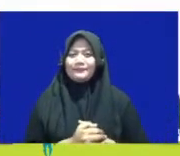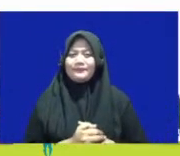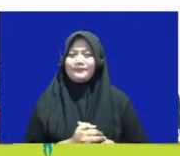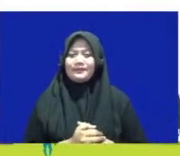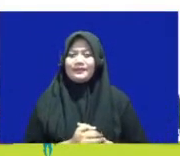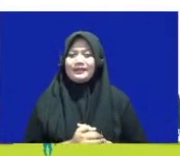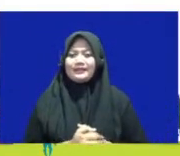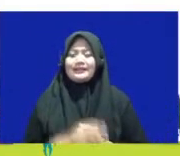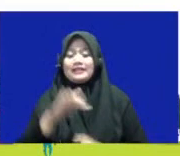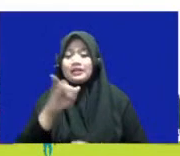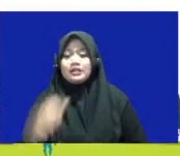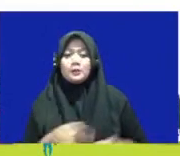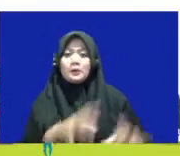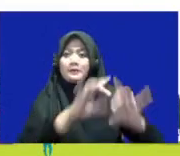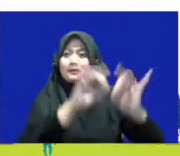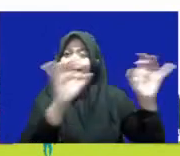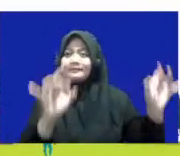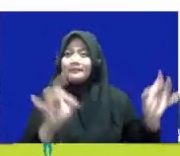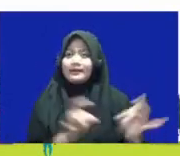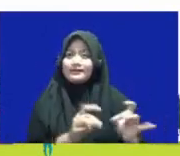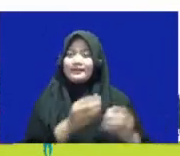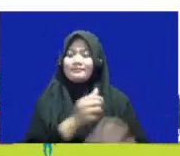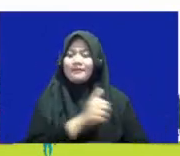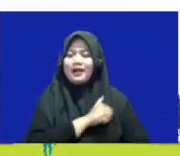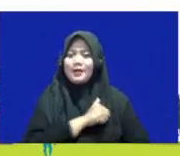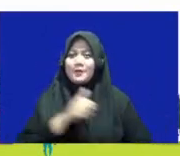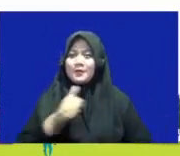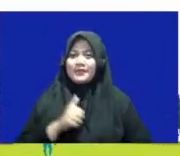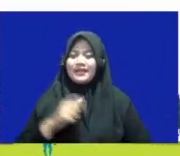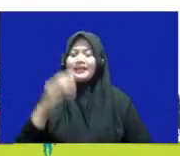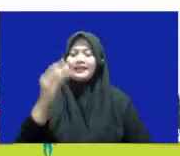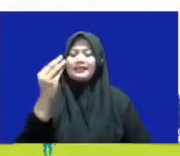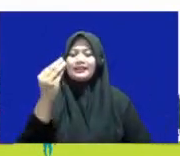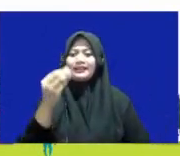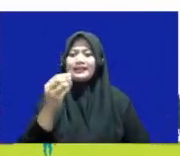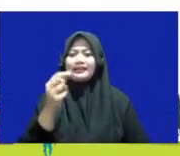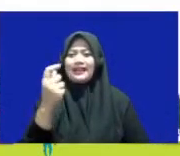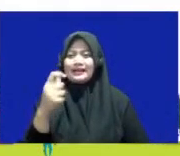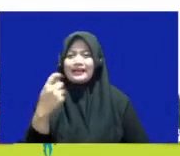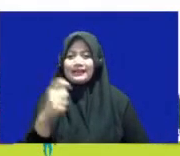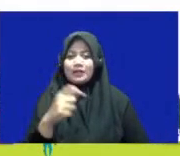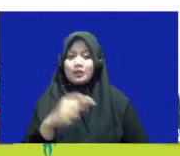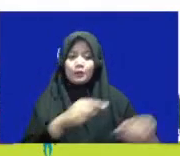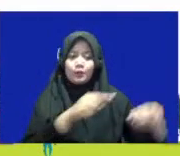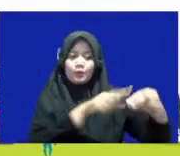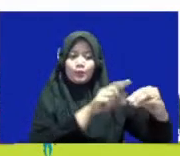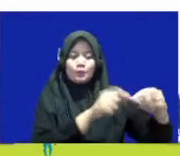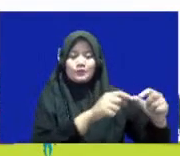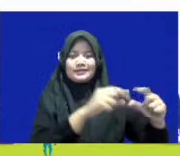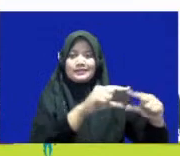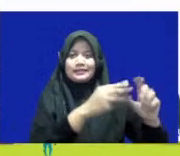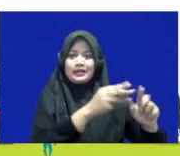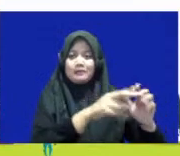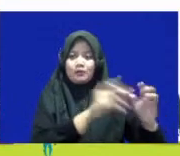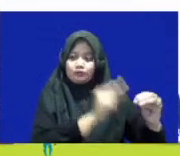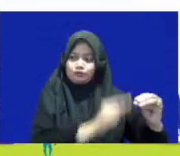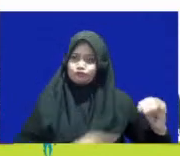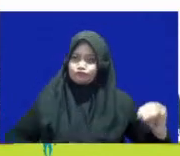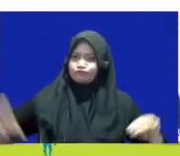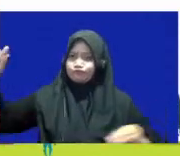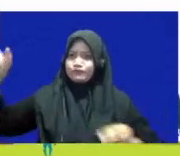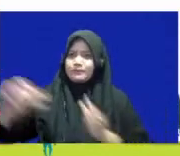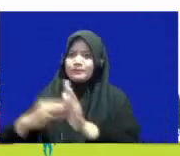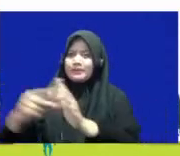keberagaman anggota Tagana di Indonesia dari Sabang sampai Merauke mencerminkan kebinekaan yang